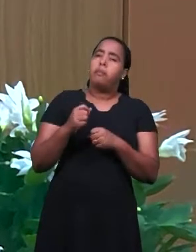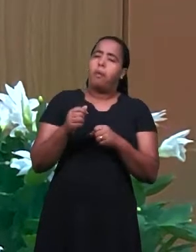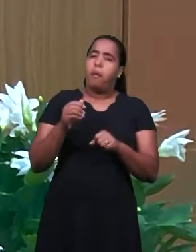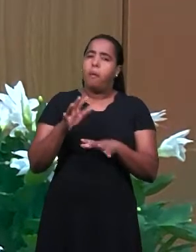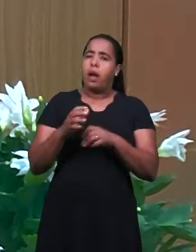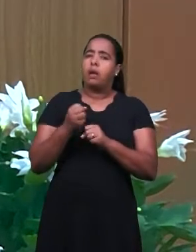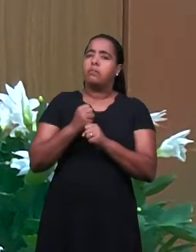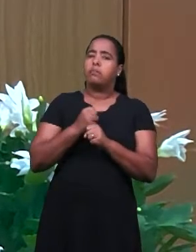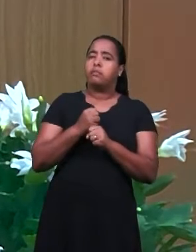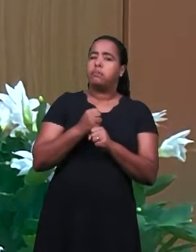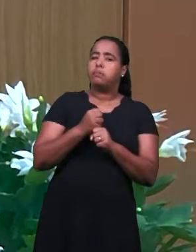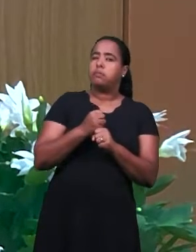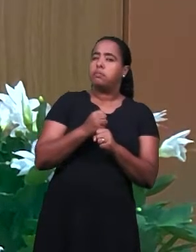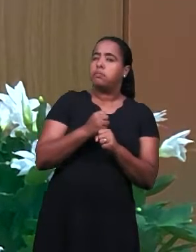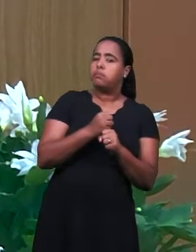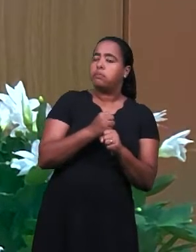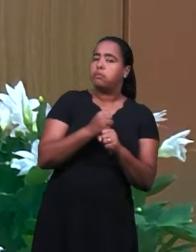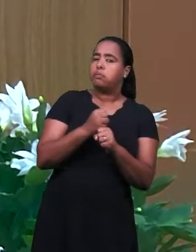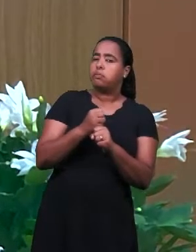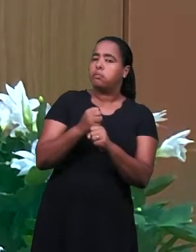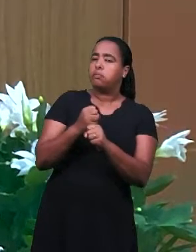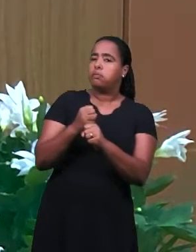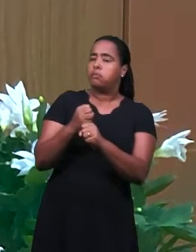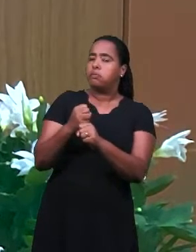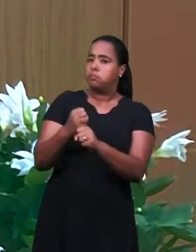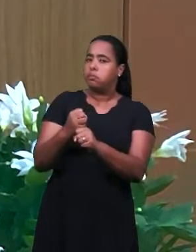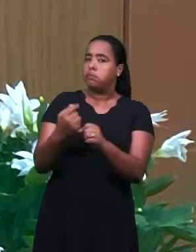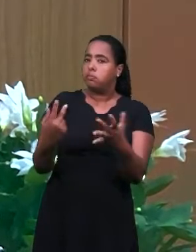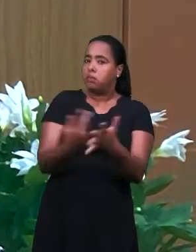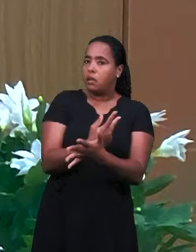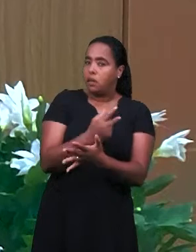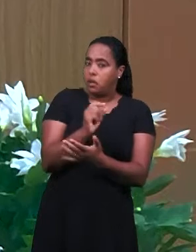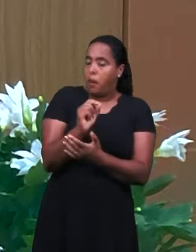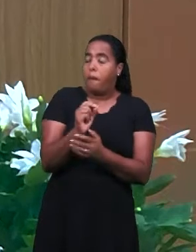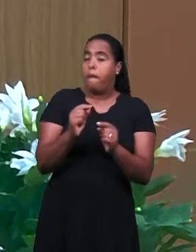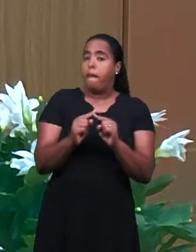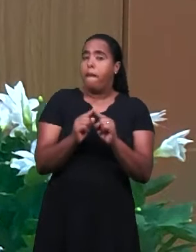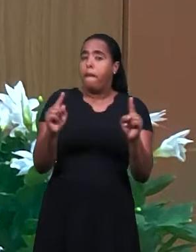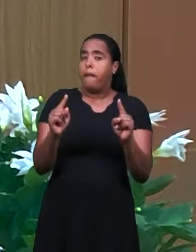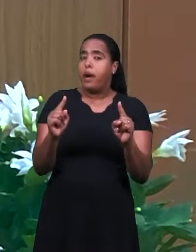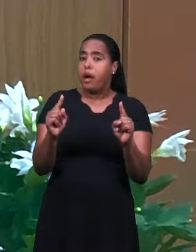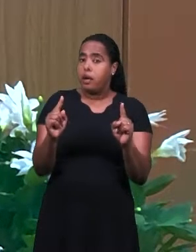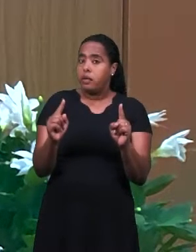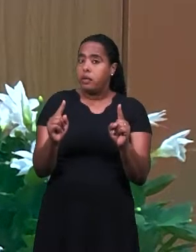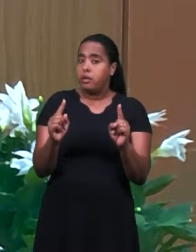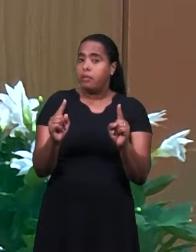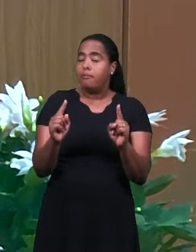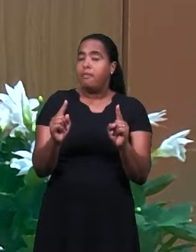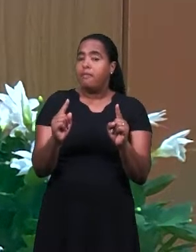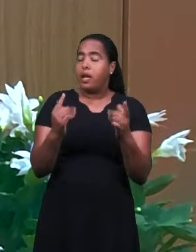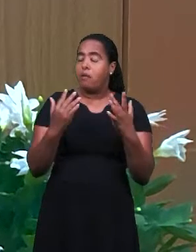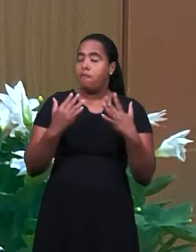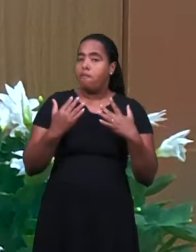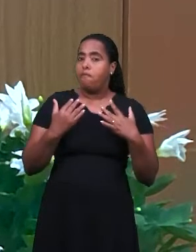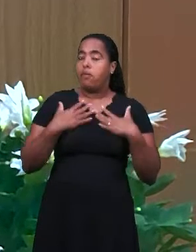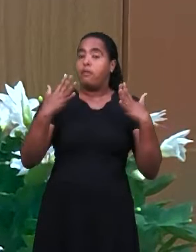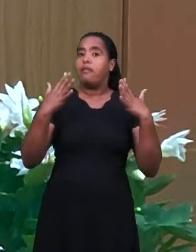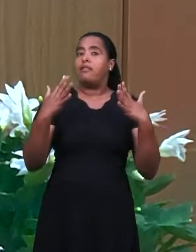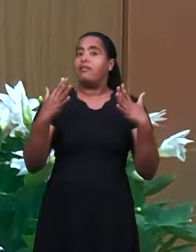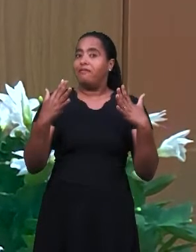Прошло время, не очень большое время, и для